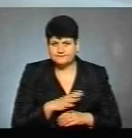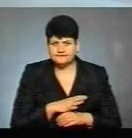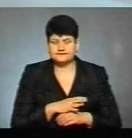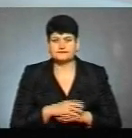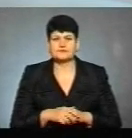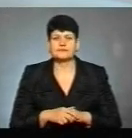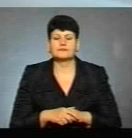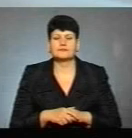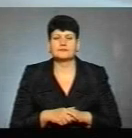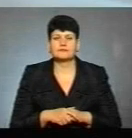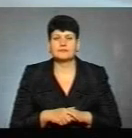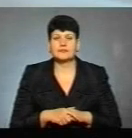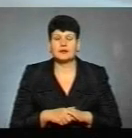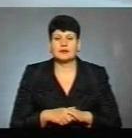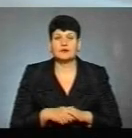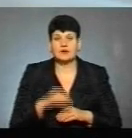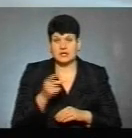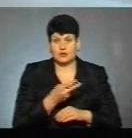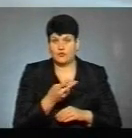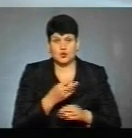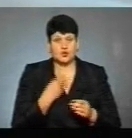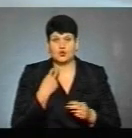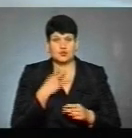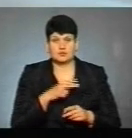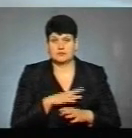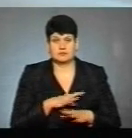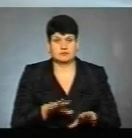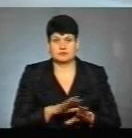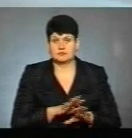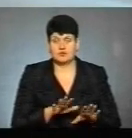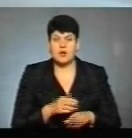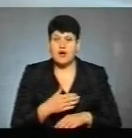там. От і їх двох не судили, але вже,